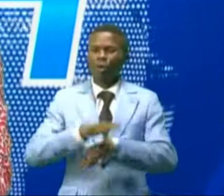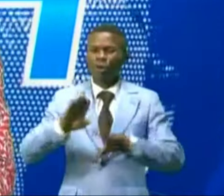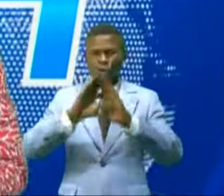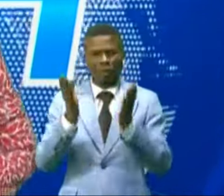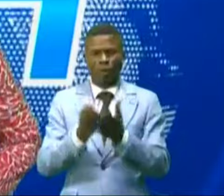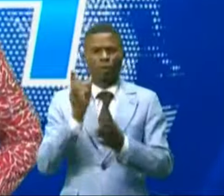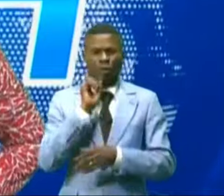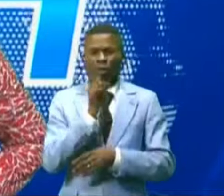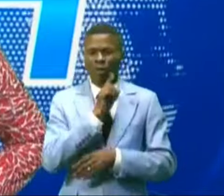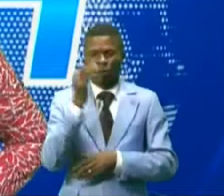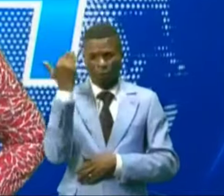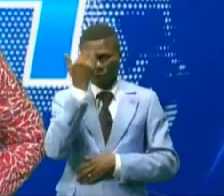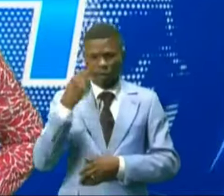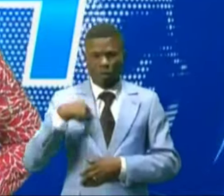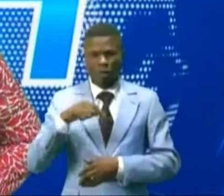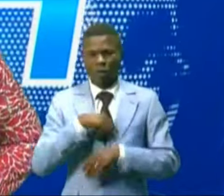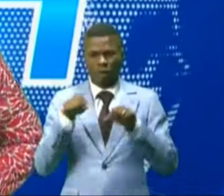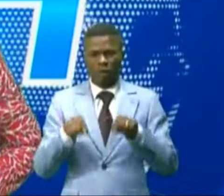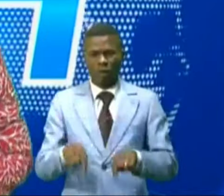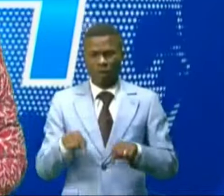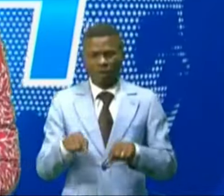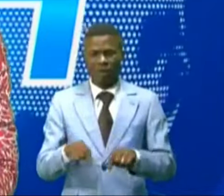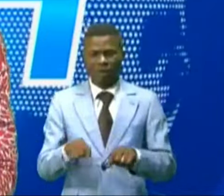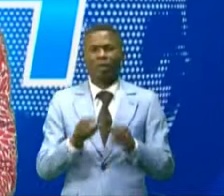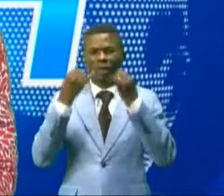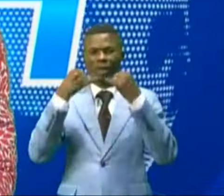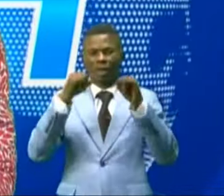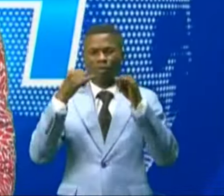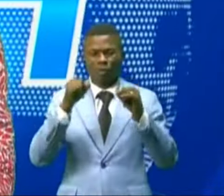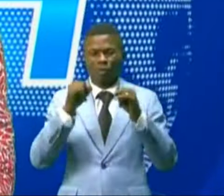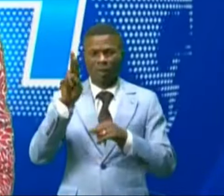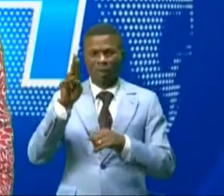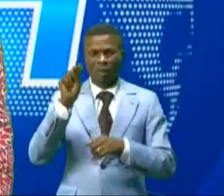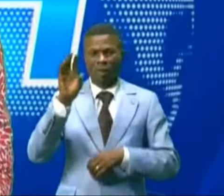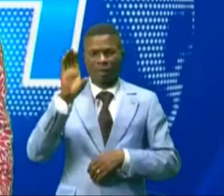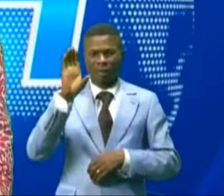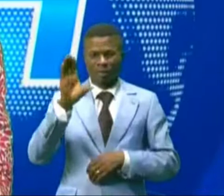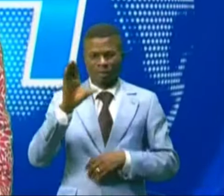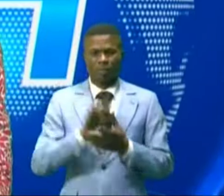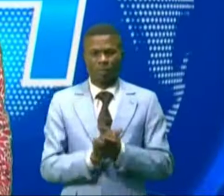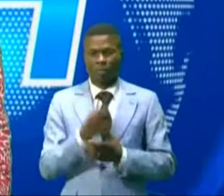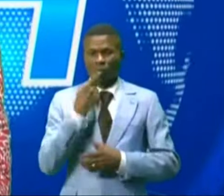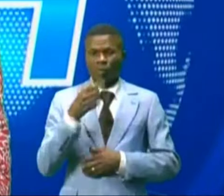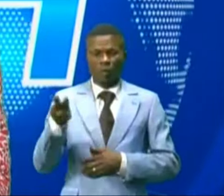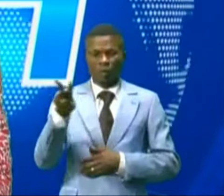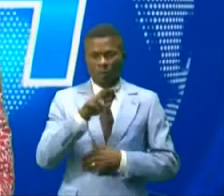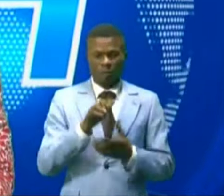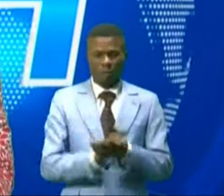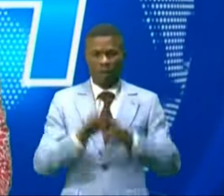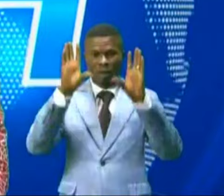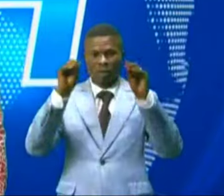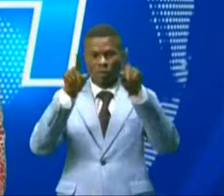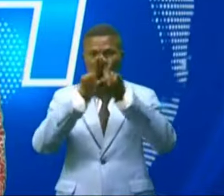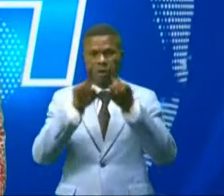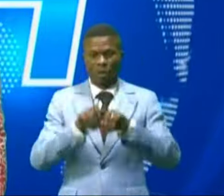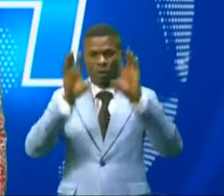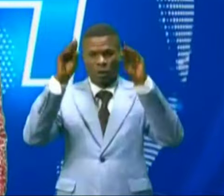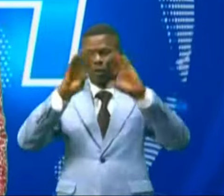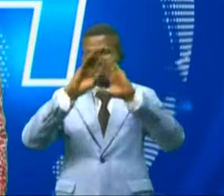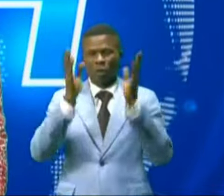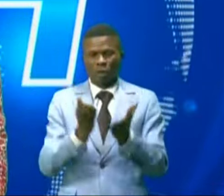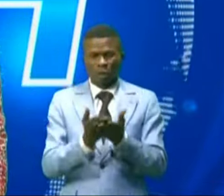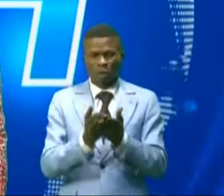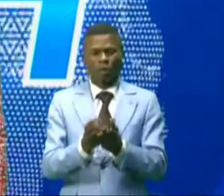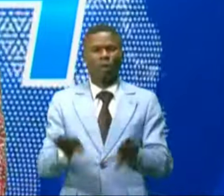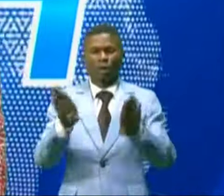merci d'être avec nous dans cette livraison de l'actualité. Je vous le disais tantôt, boutiques et magasins n'ont pas toujours